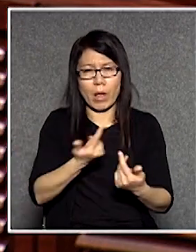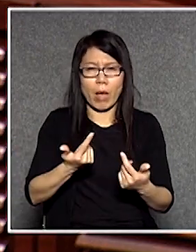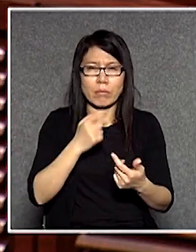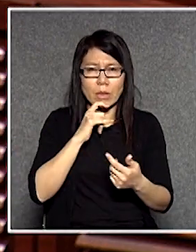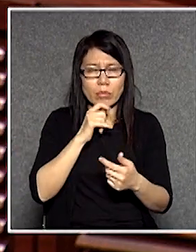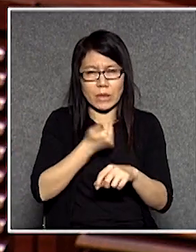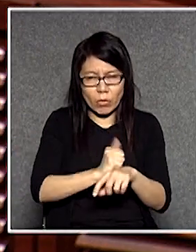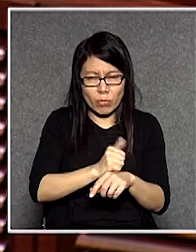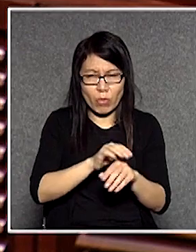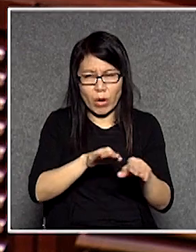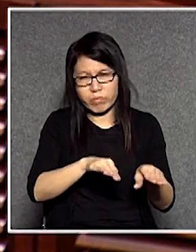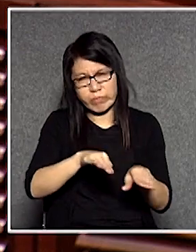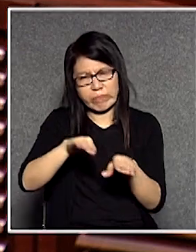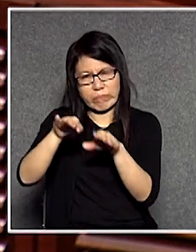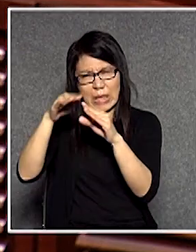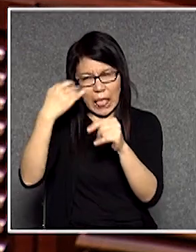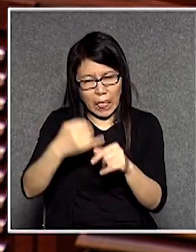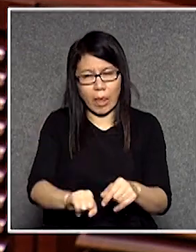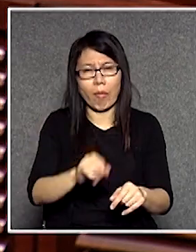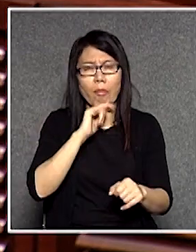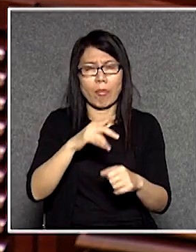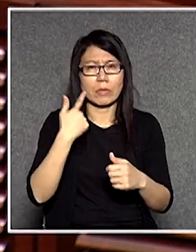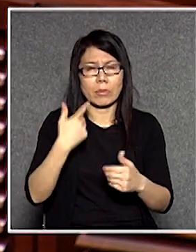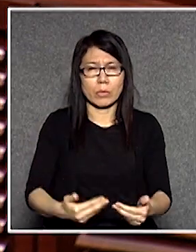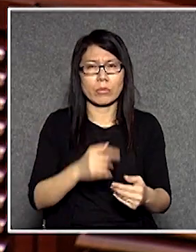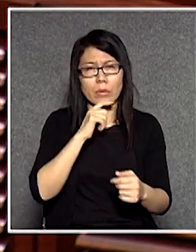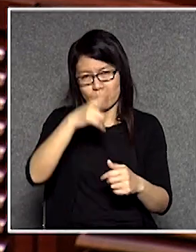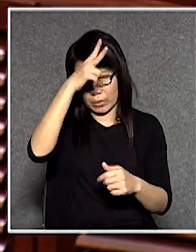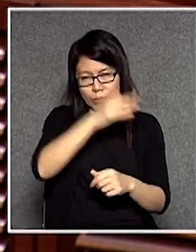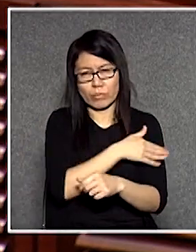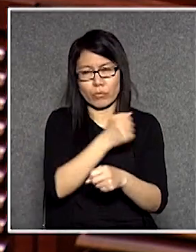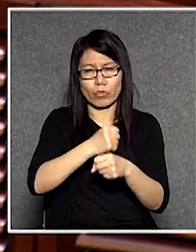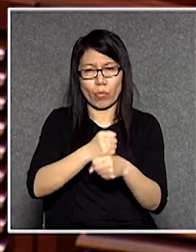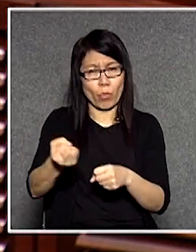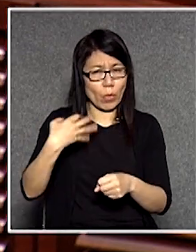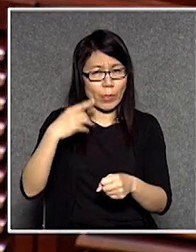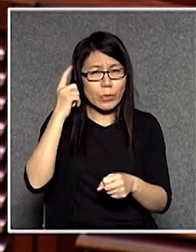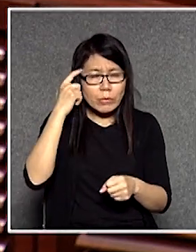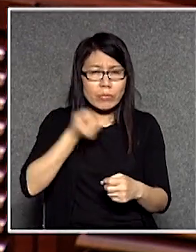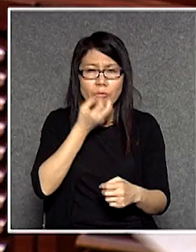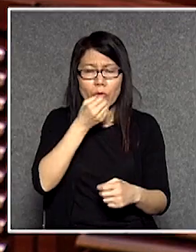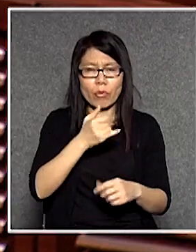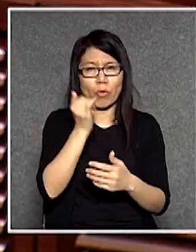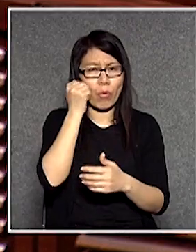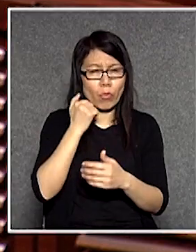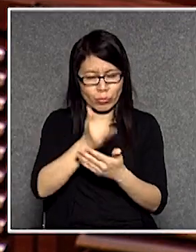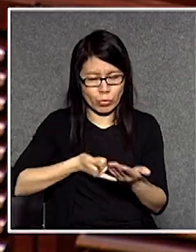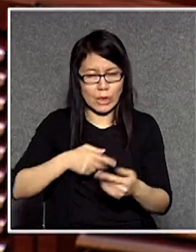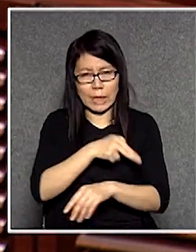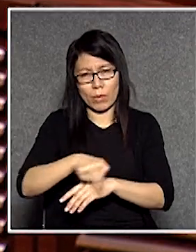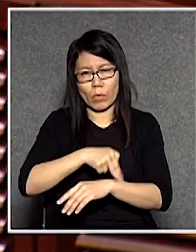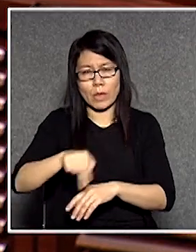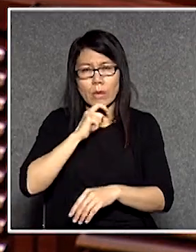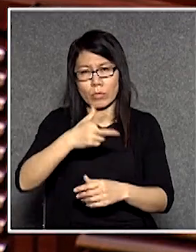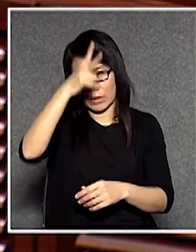情况都很严重。有公务员朋友跟我反映，他说早前提出退休计划，但是局方